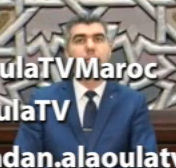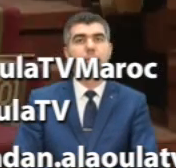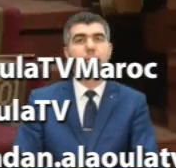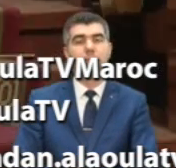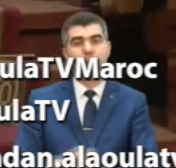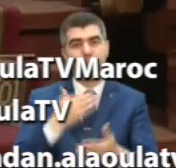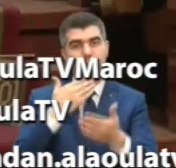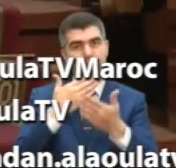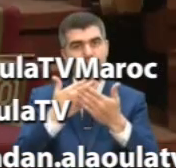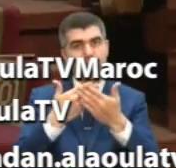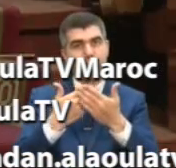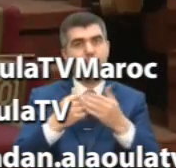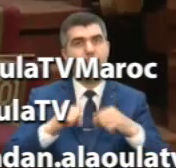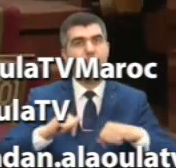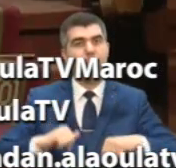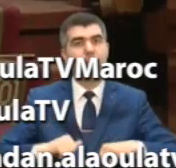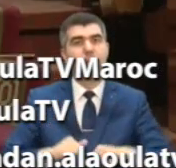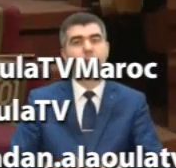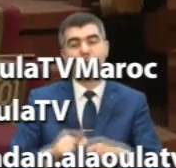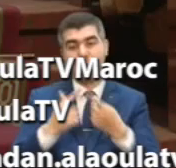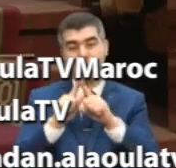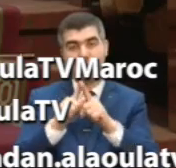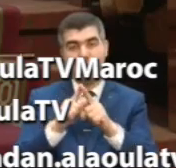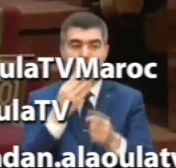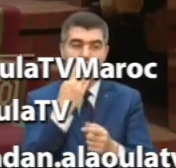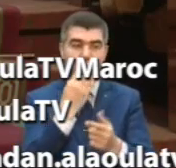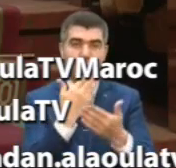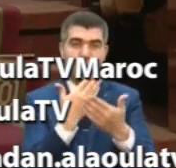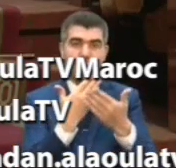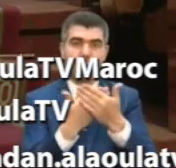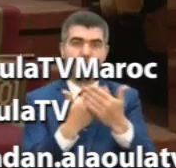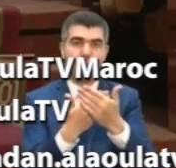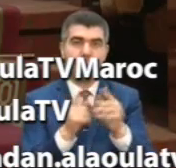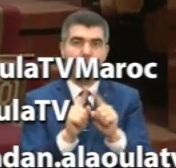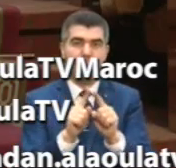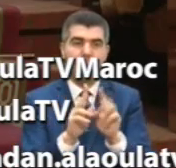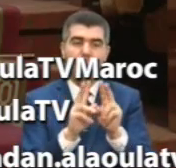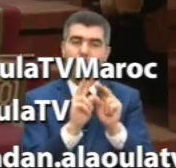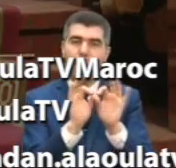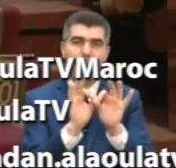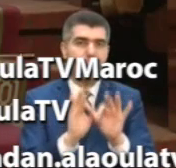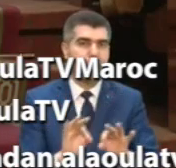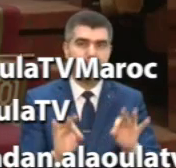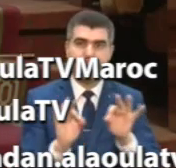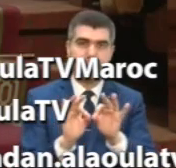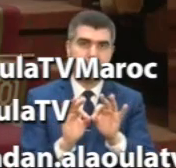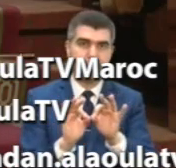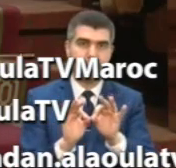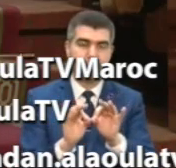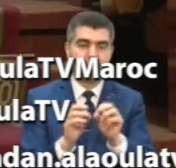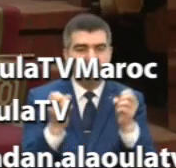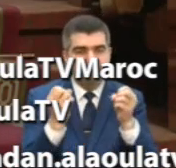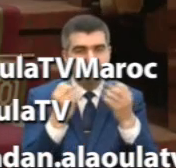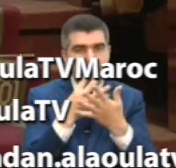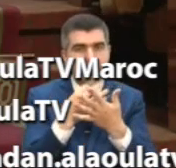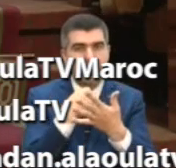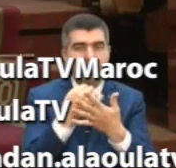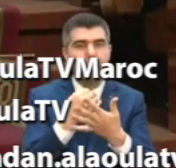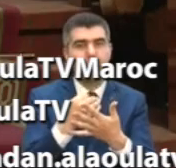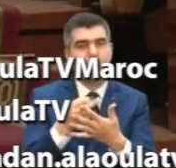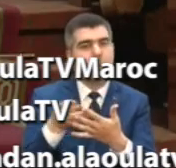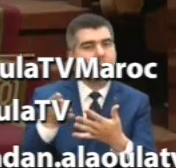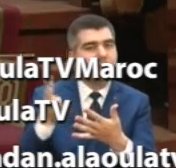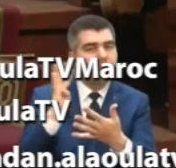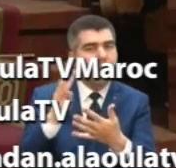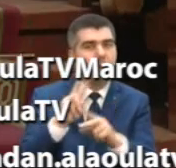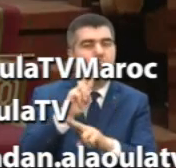شكرا سيد الوزير، ولكن على مستوى الواقع السيد الوزير نلاحظ العكس. أنا صراحة تفاجأت عندما سمعت من